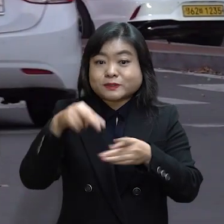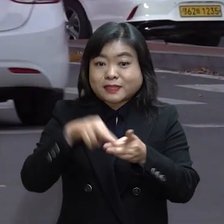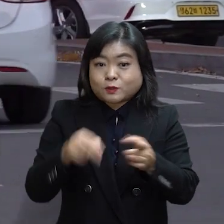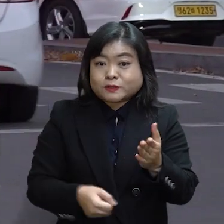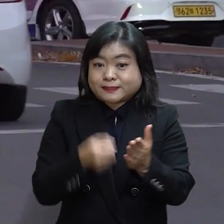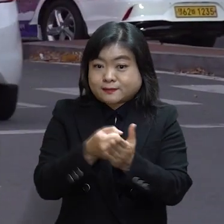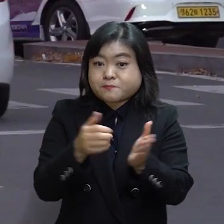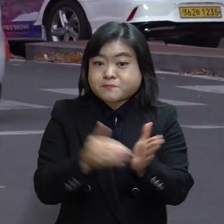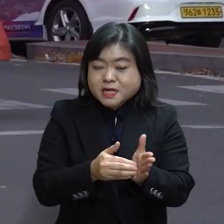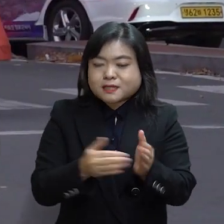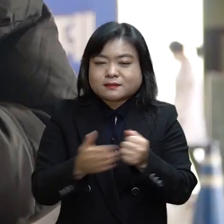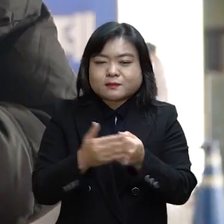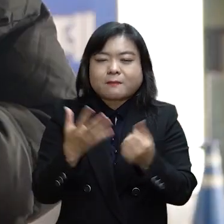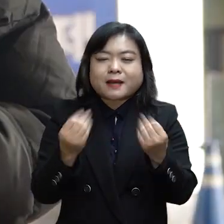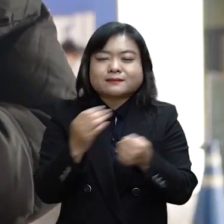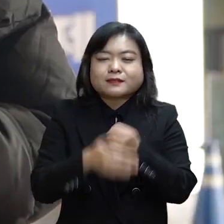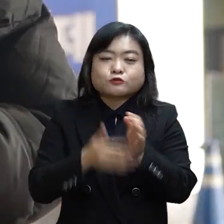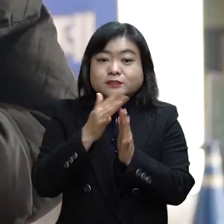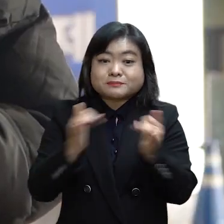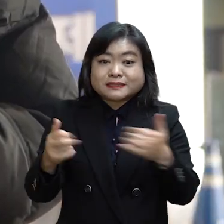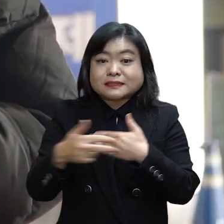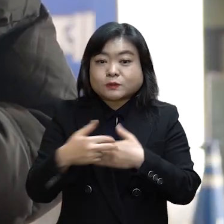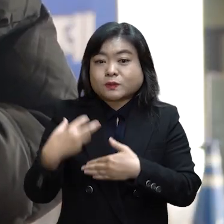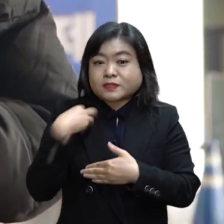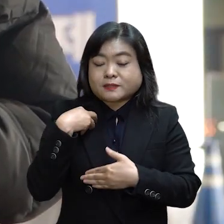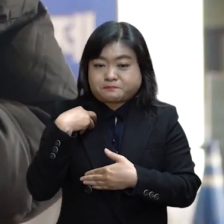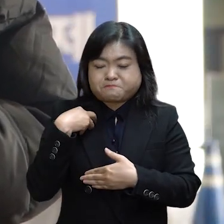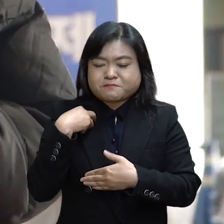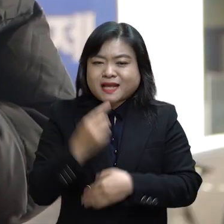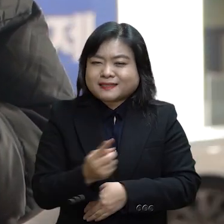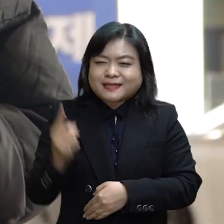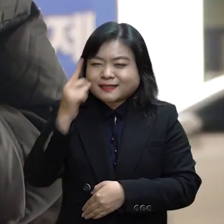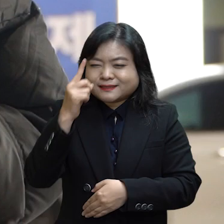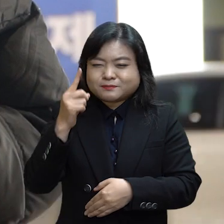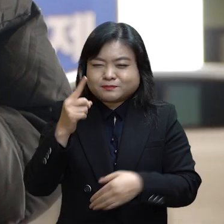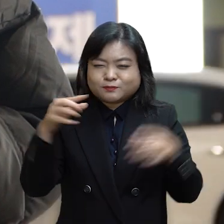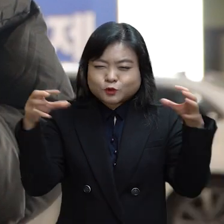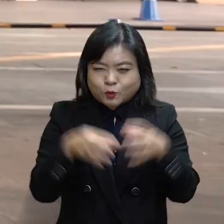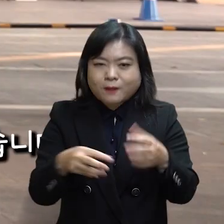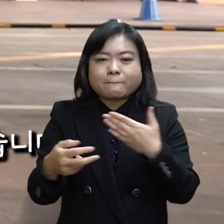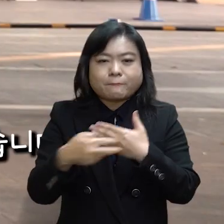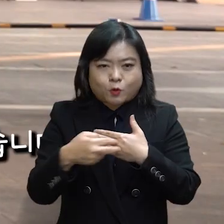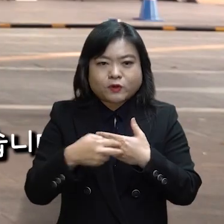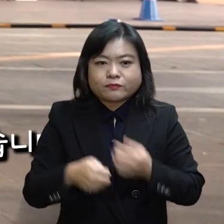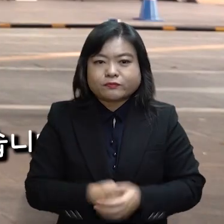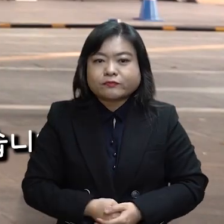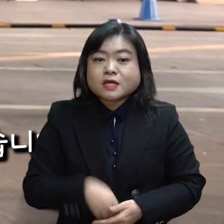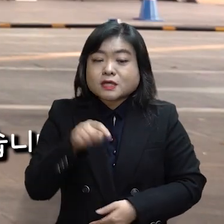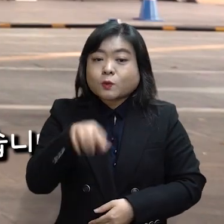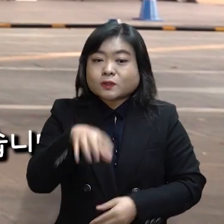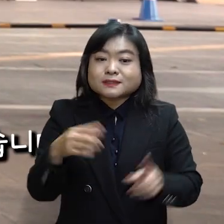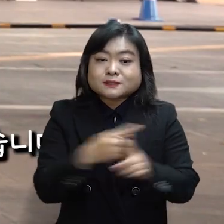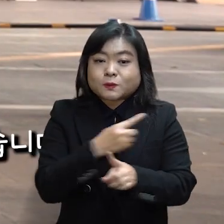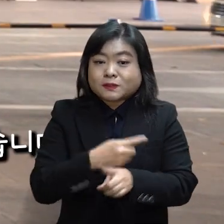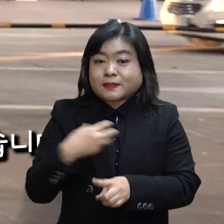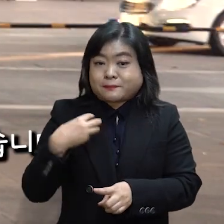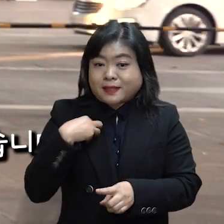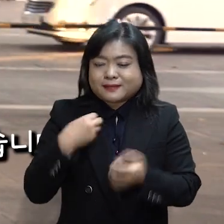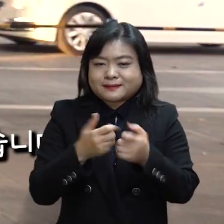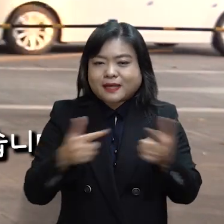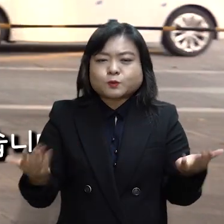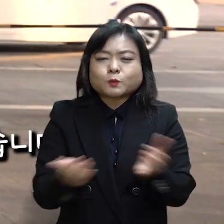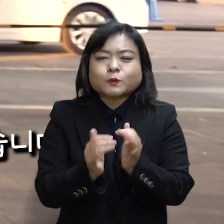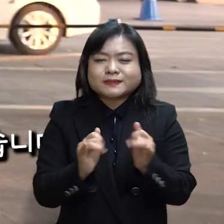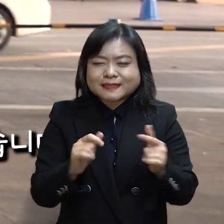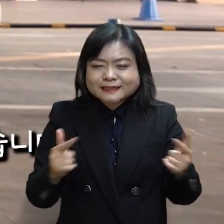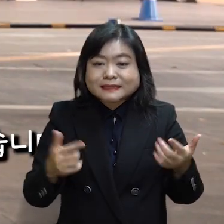지정이 되면서 많은 대구 시민들의 의료를 책임졌던 상급 종합병원인데요. 이곳에는 치료를 담당하고 있는